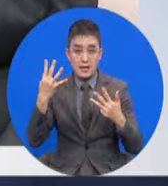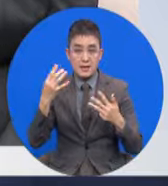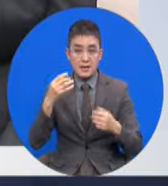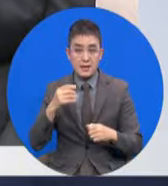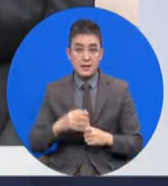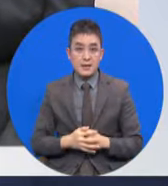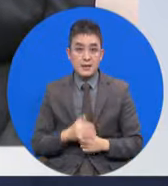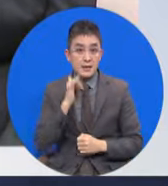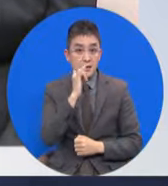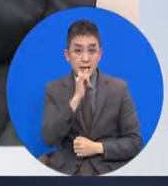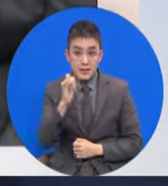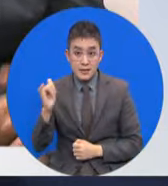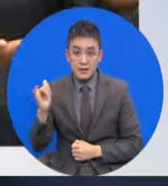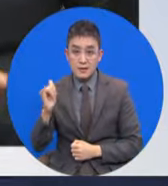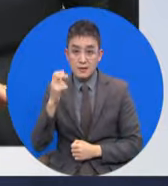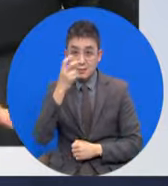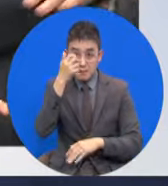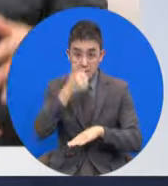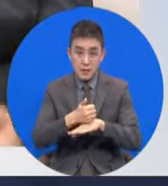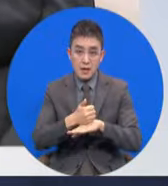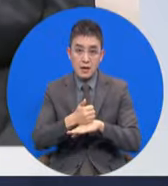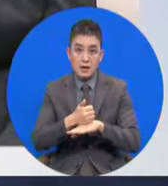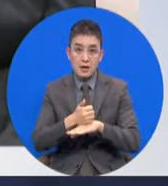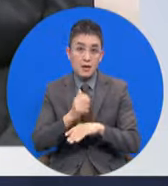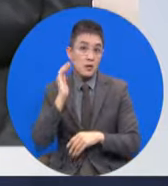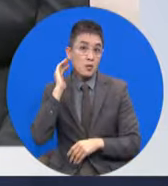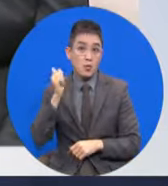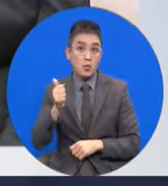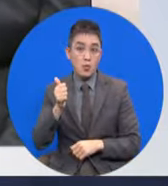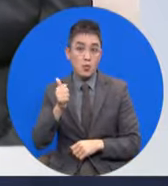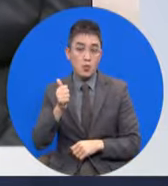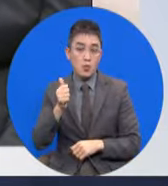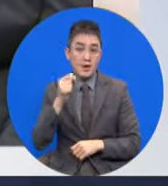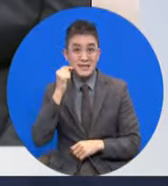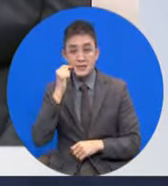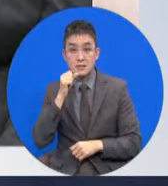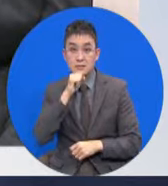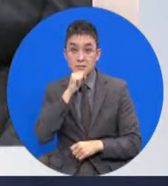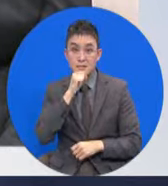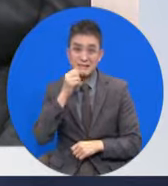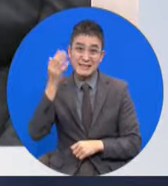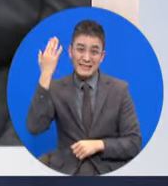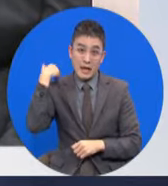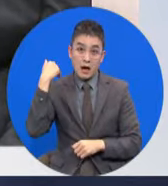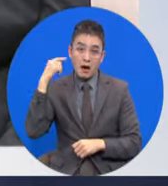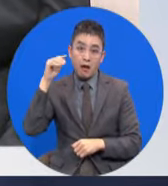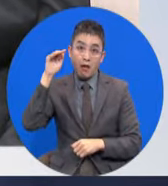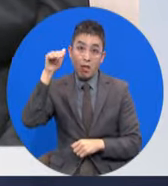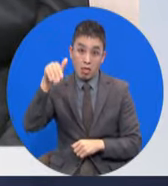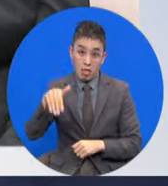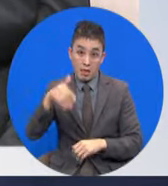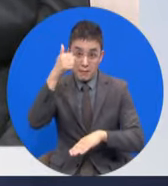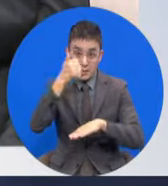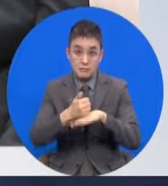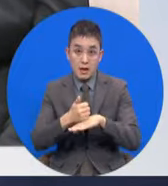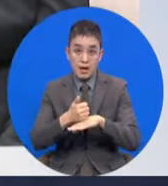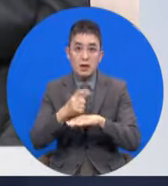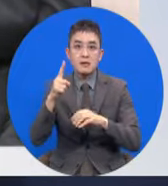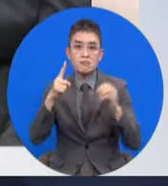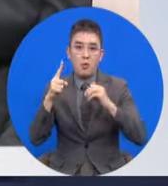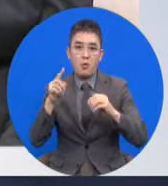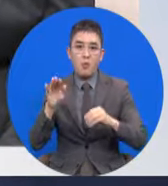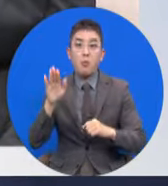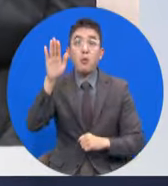의하면 대통령 지지율이 계속 그 역대보다는 굉장히 낮았습니다만은 마지막 1% 정도 대통령 지지율이